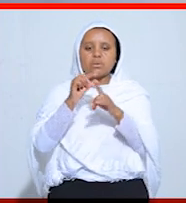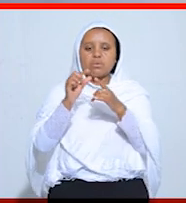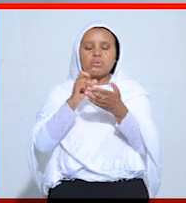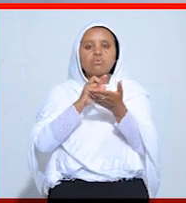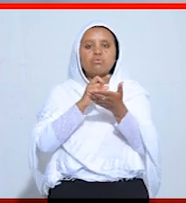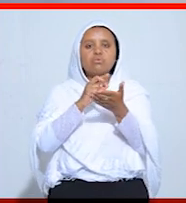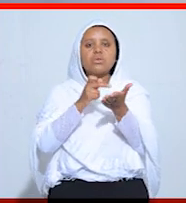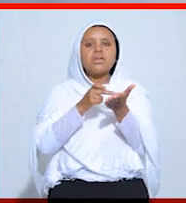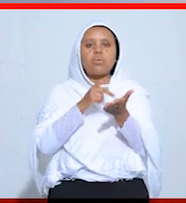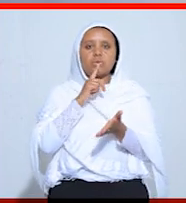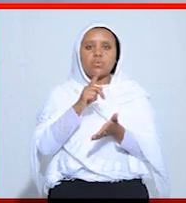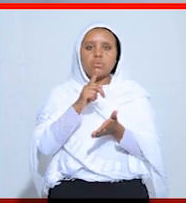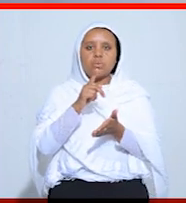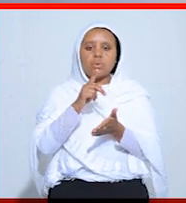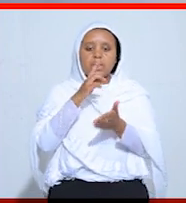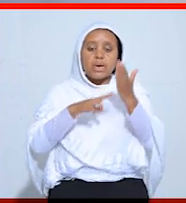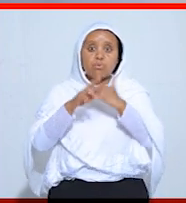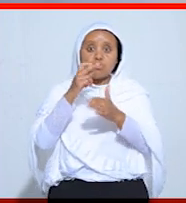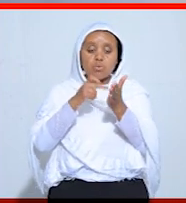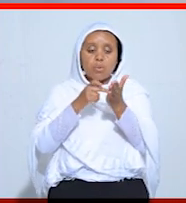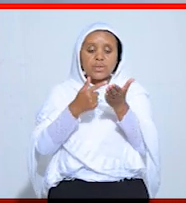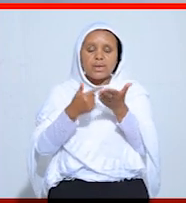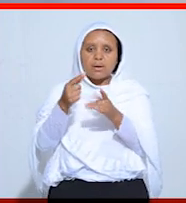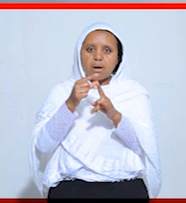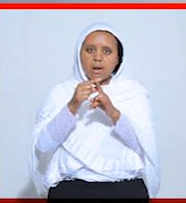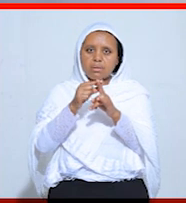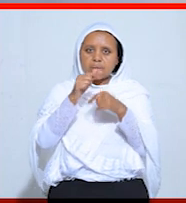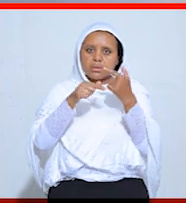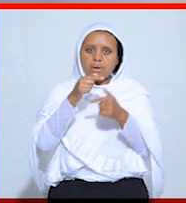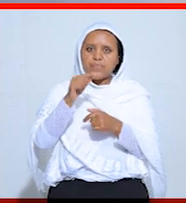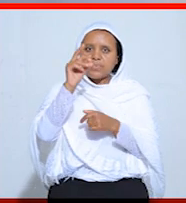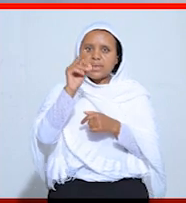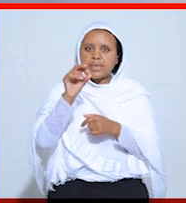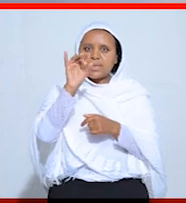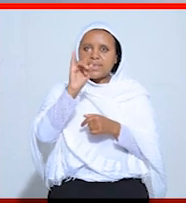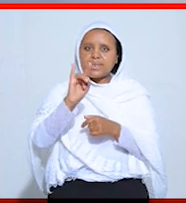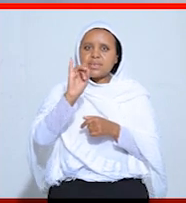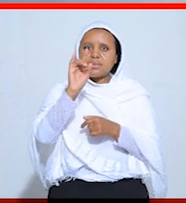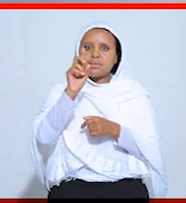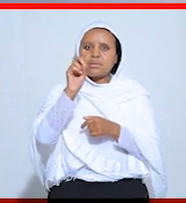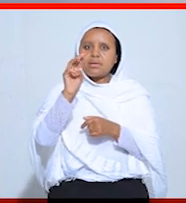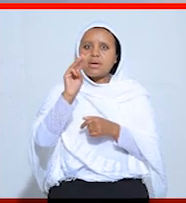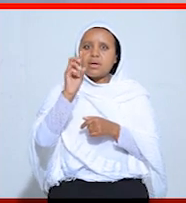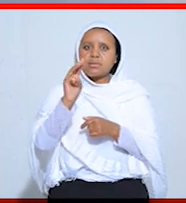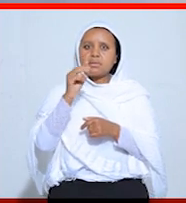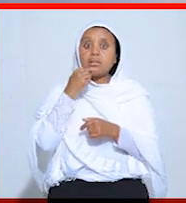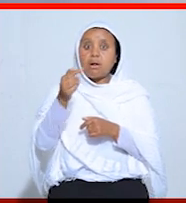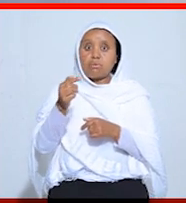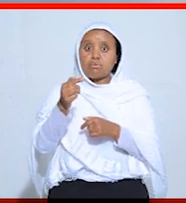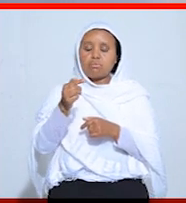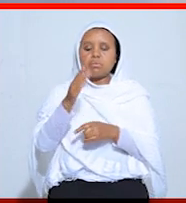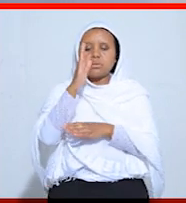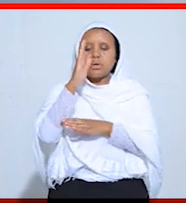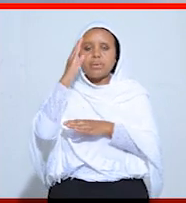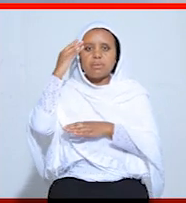ነው። ነቢዩ ዳዊት ይህንን ቃል ስለ ሕዝቅያስ የተናገረው ኃይለ ቃል ነው።